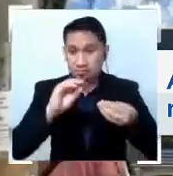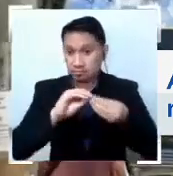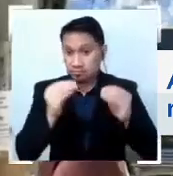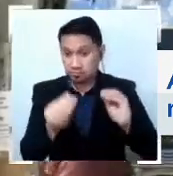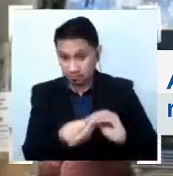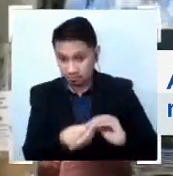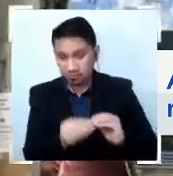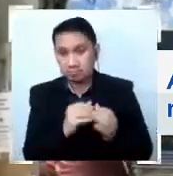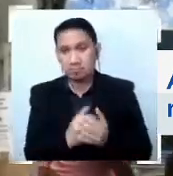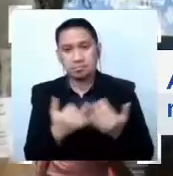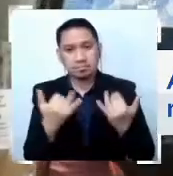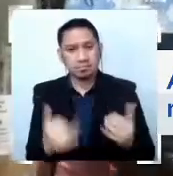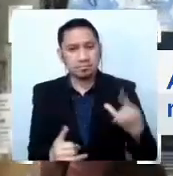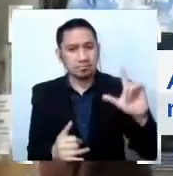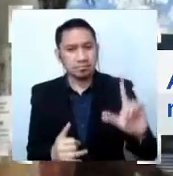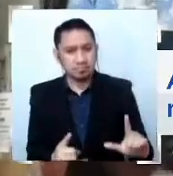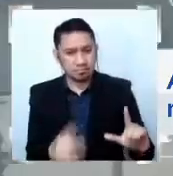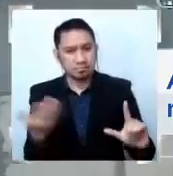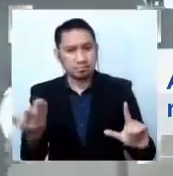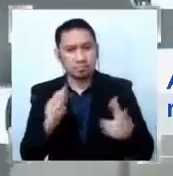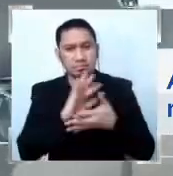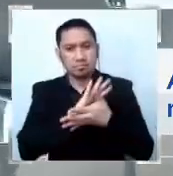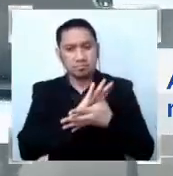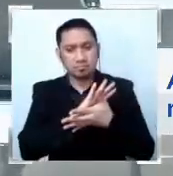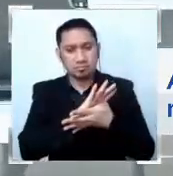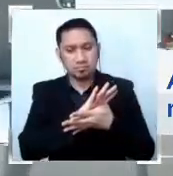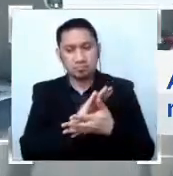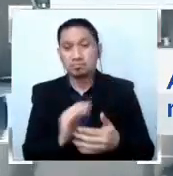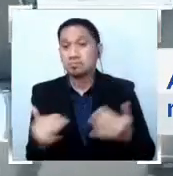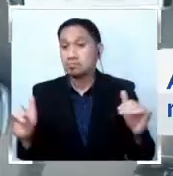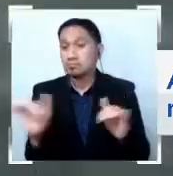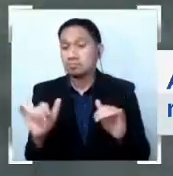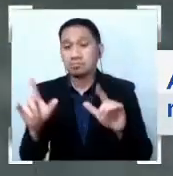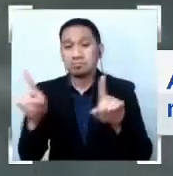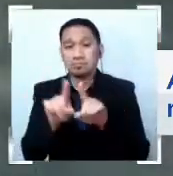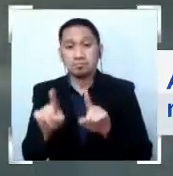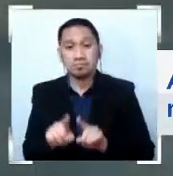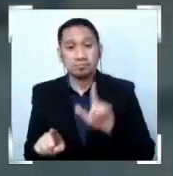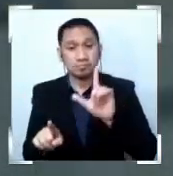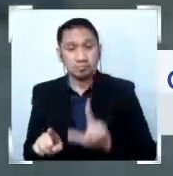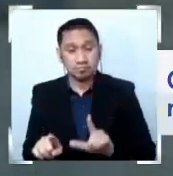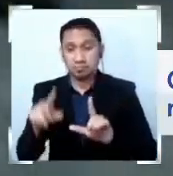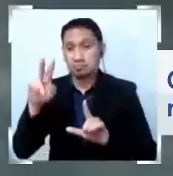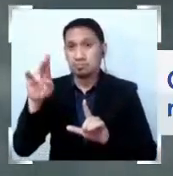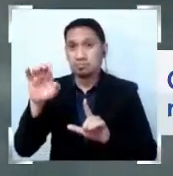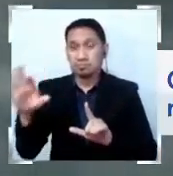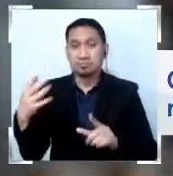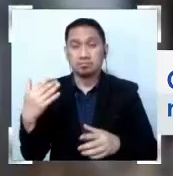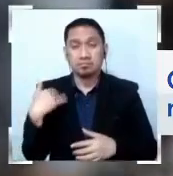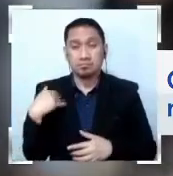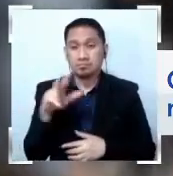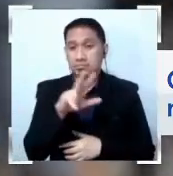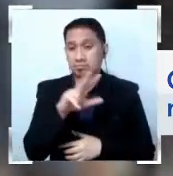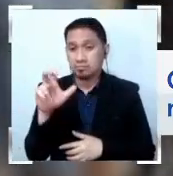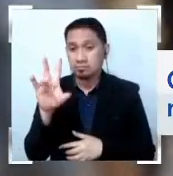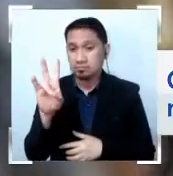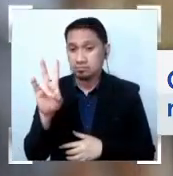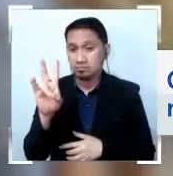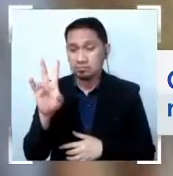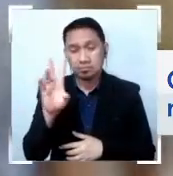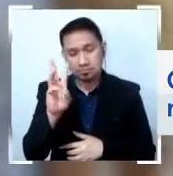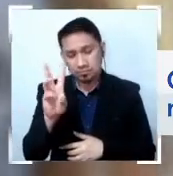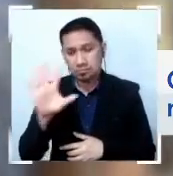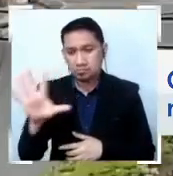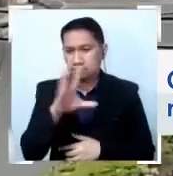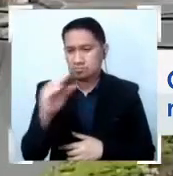risk ang COVID situation ngayon sa bansa. Low risk din ang Metro Manila na may 365 average daily cases at 3%